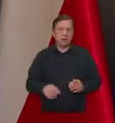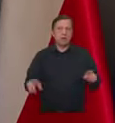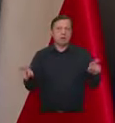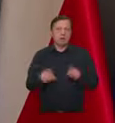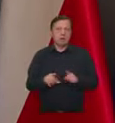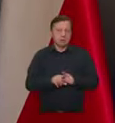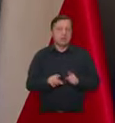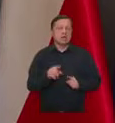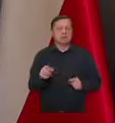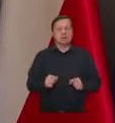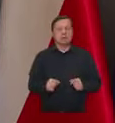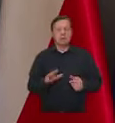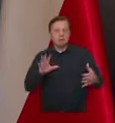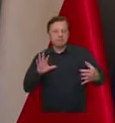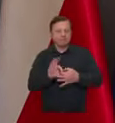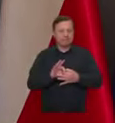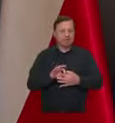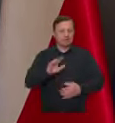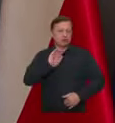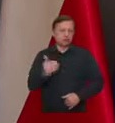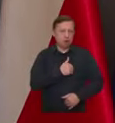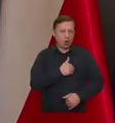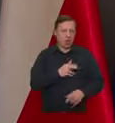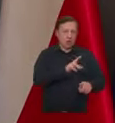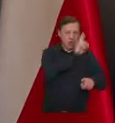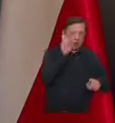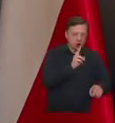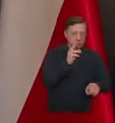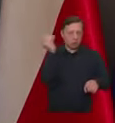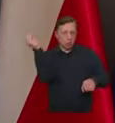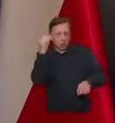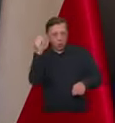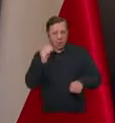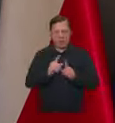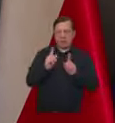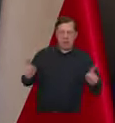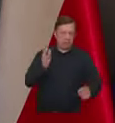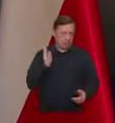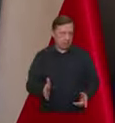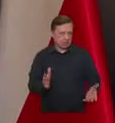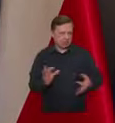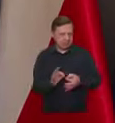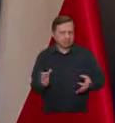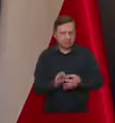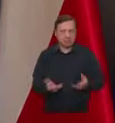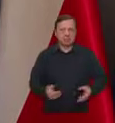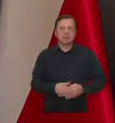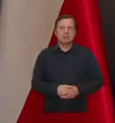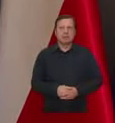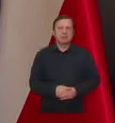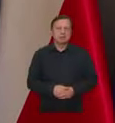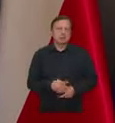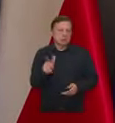zachowanie tej więzi szkolnej między rodzicami, uczniami i nauczycielami. Rodziców prosimy także o